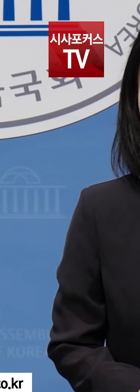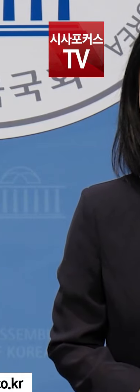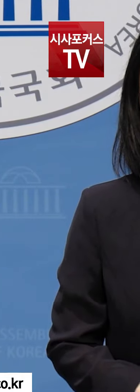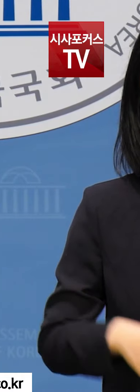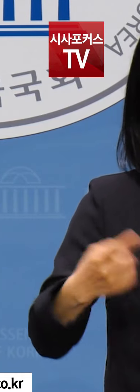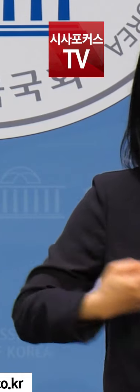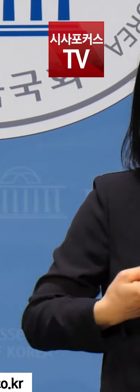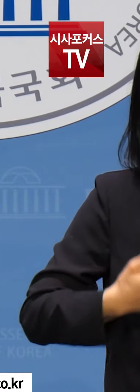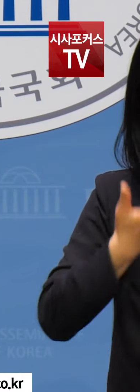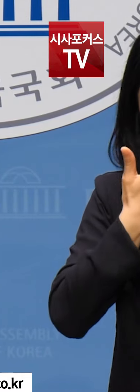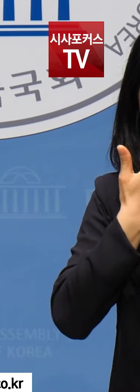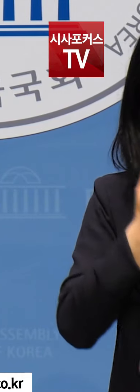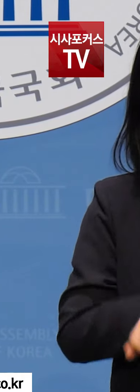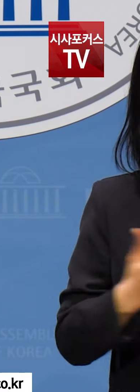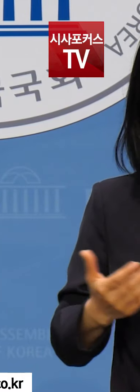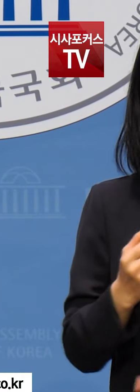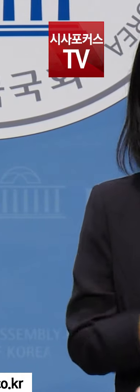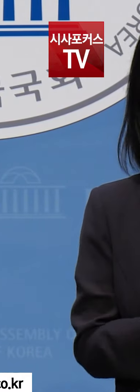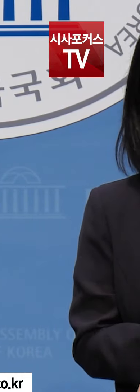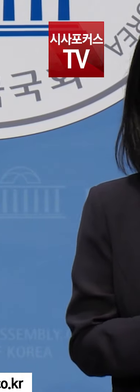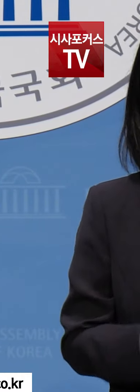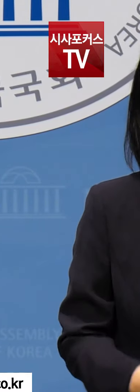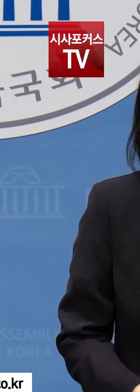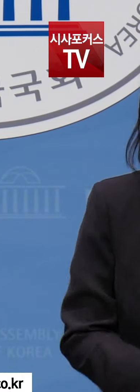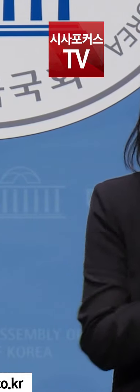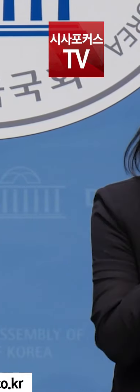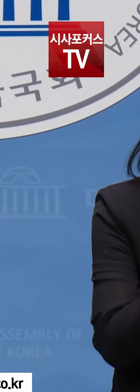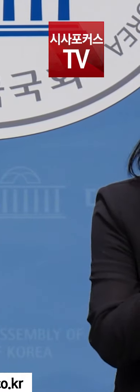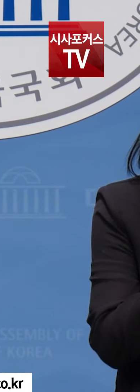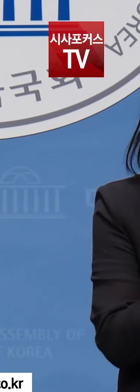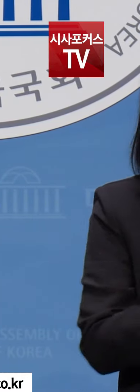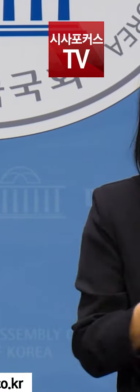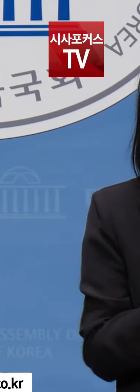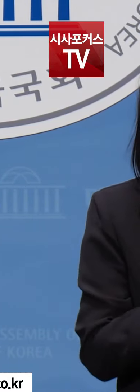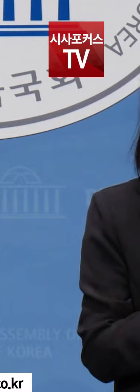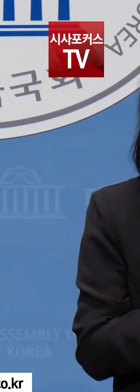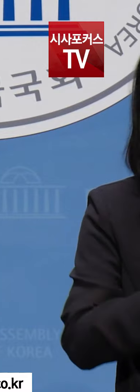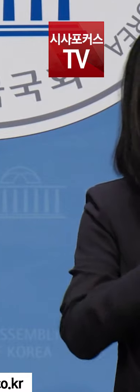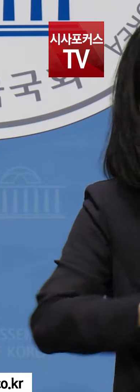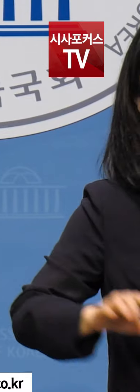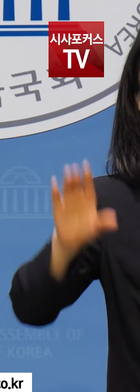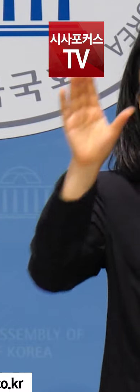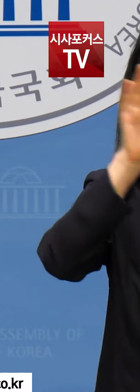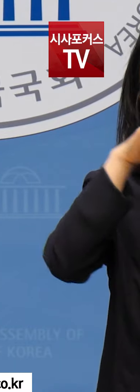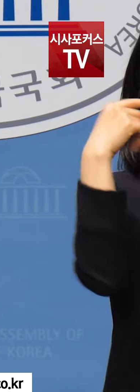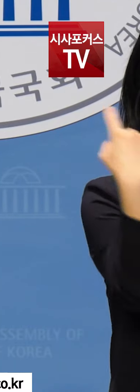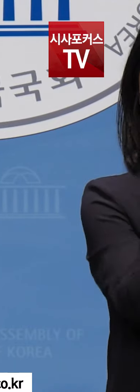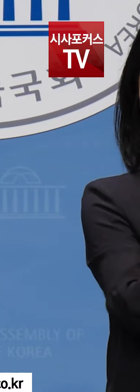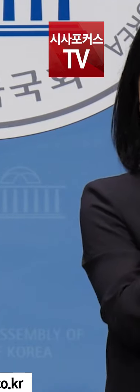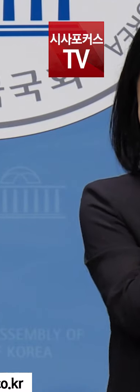욕을 먹어도 해야 할 일은 하겠다던 대통령이 할 일을 안 해 욕만 먹고 있습니다.